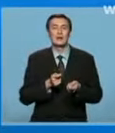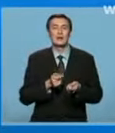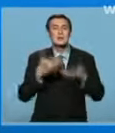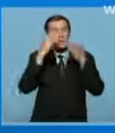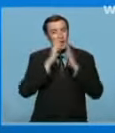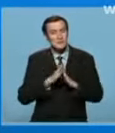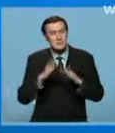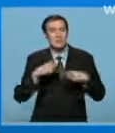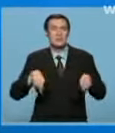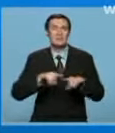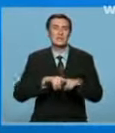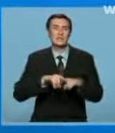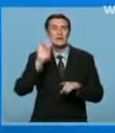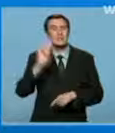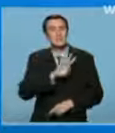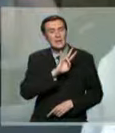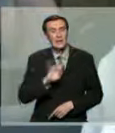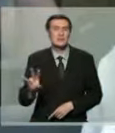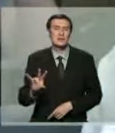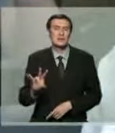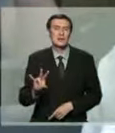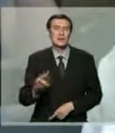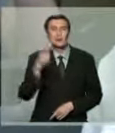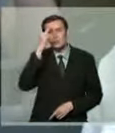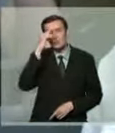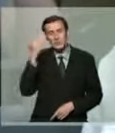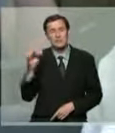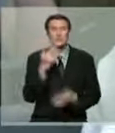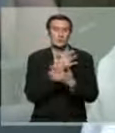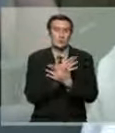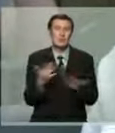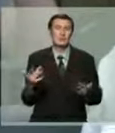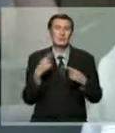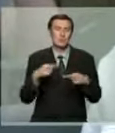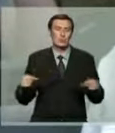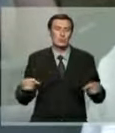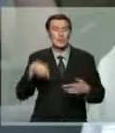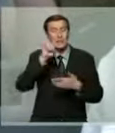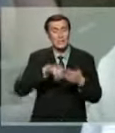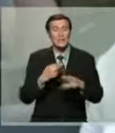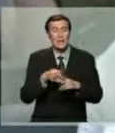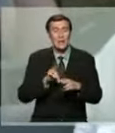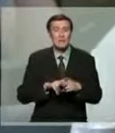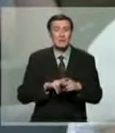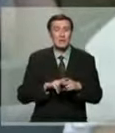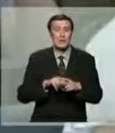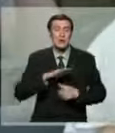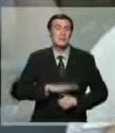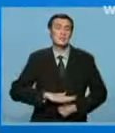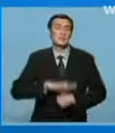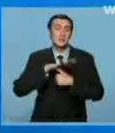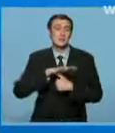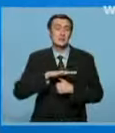ислама, христианства, иудаизма, буддизма и других традиционных религий. И тем самым этот авторитетный,